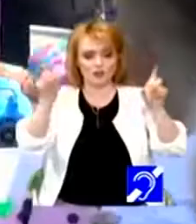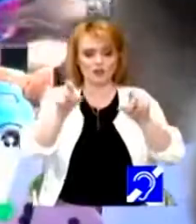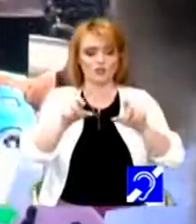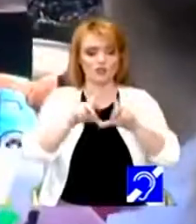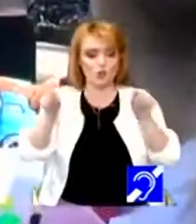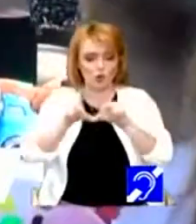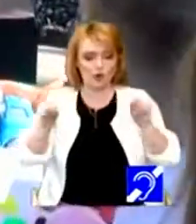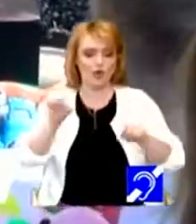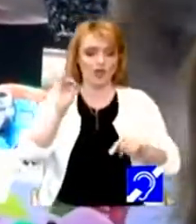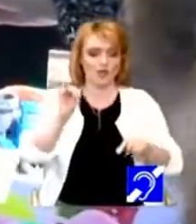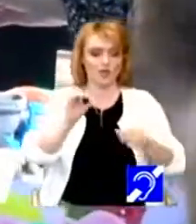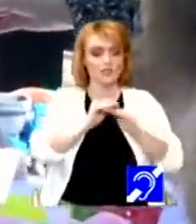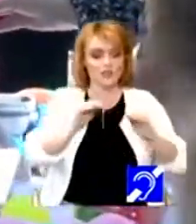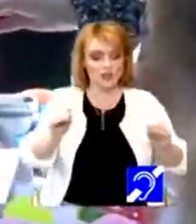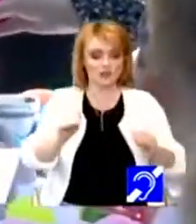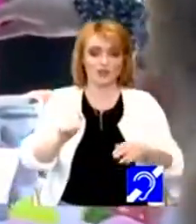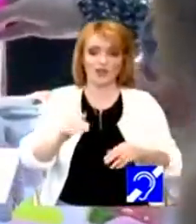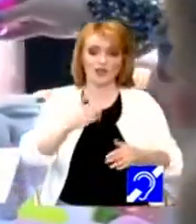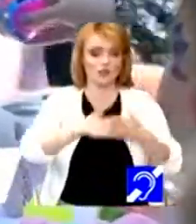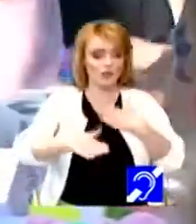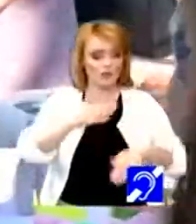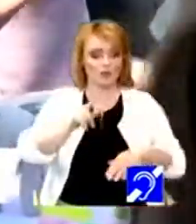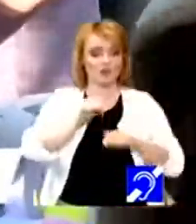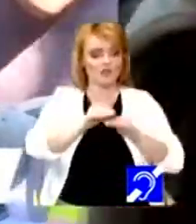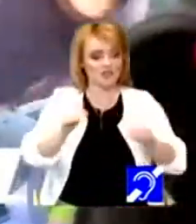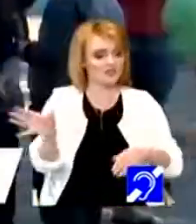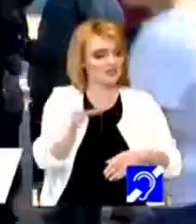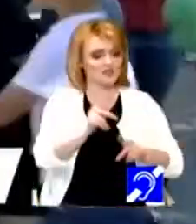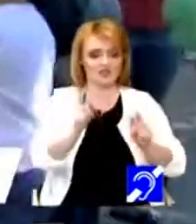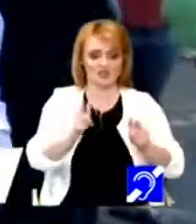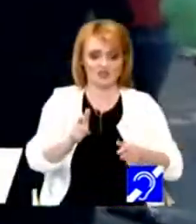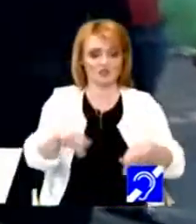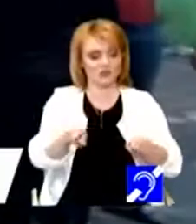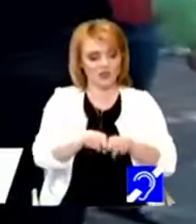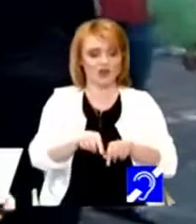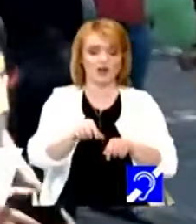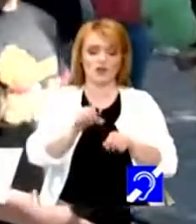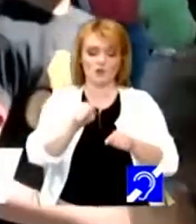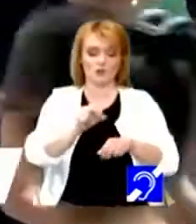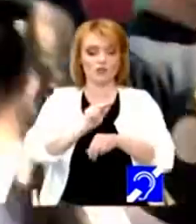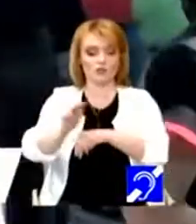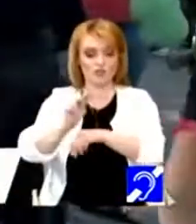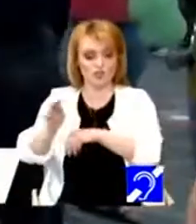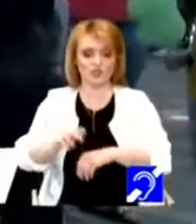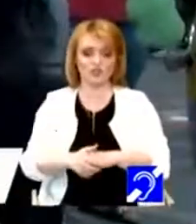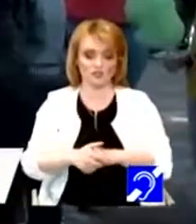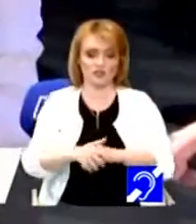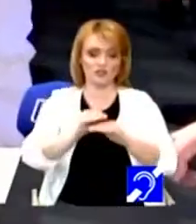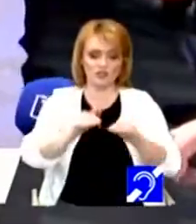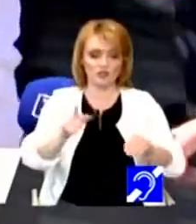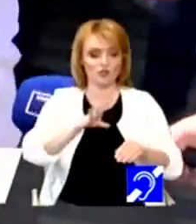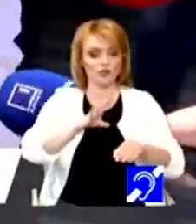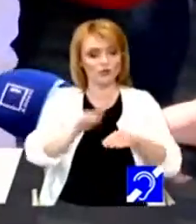oferi copiilor noștri o lecție de umanitate. În urma campaniei a fost adunată suma de aproape 50.000 de